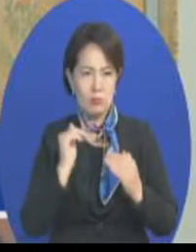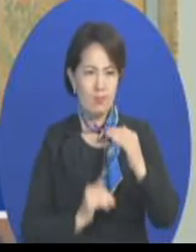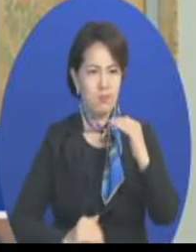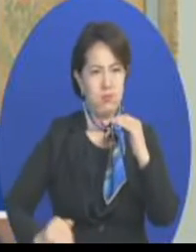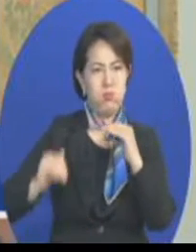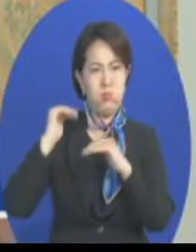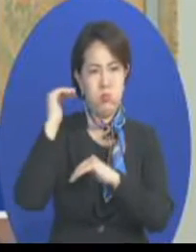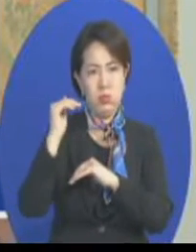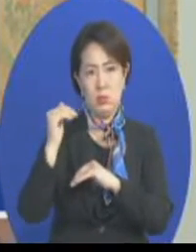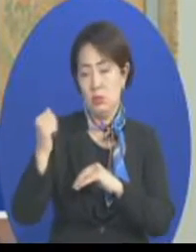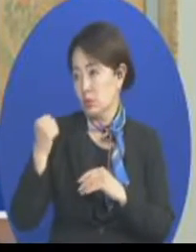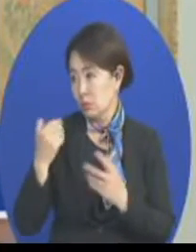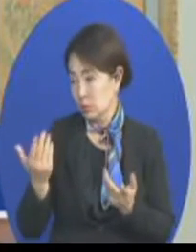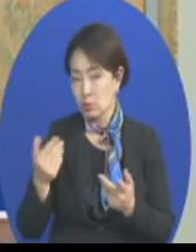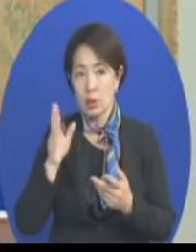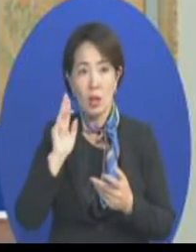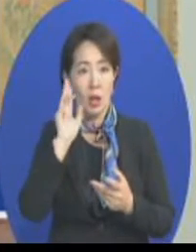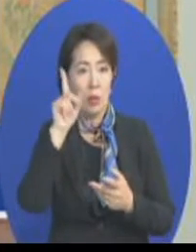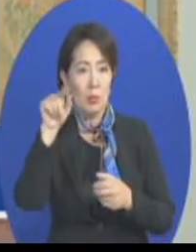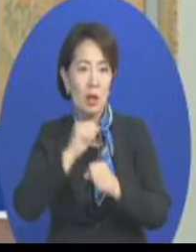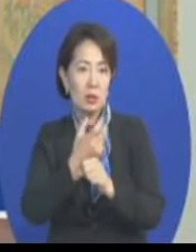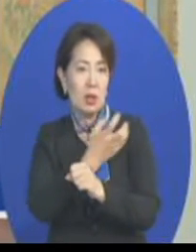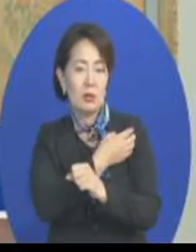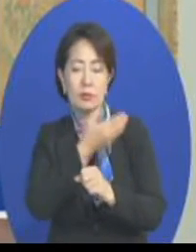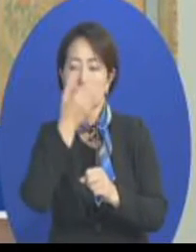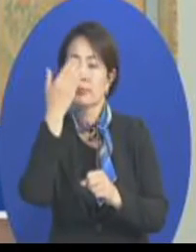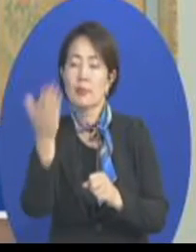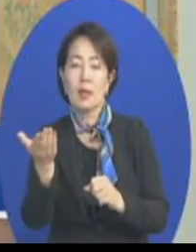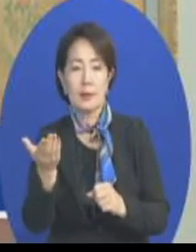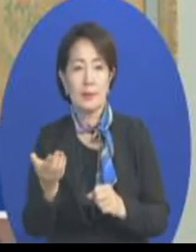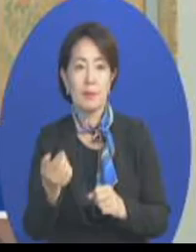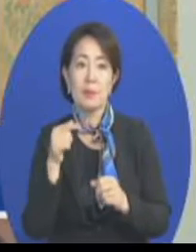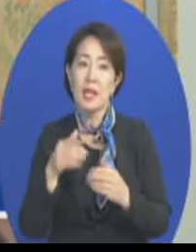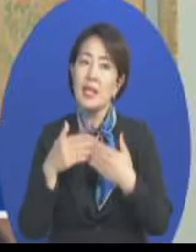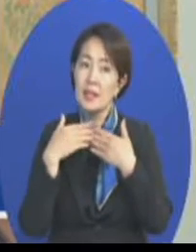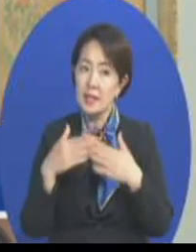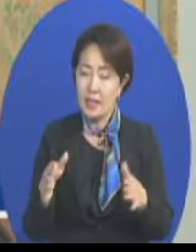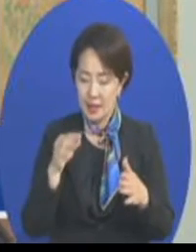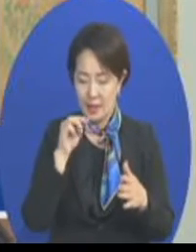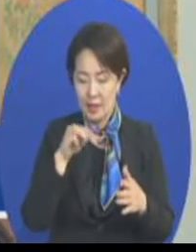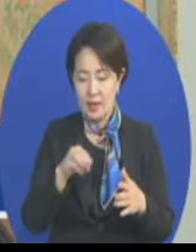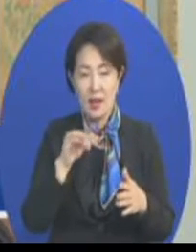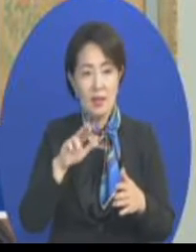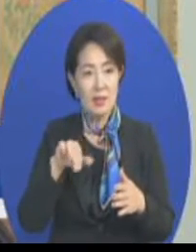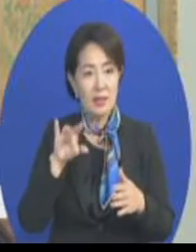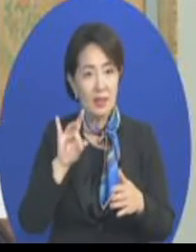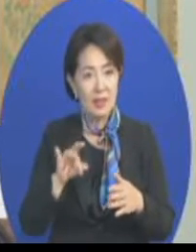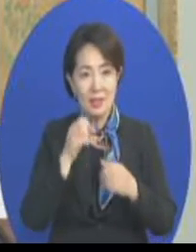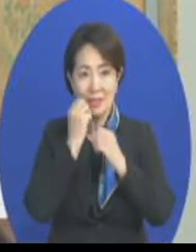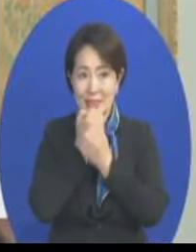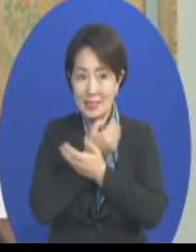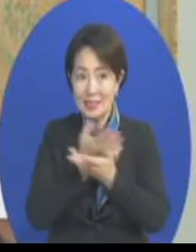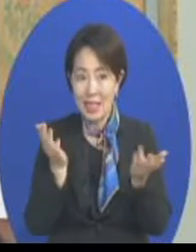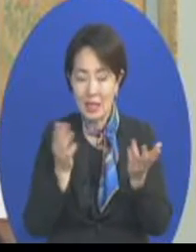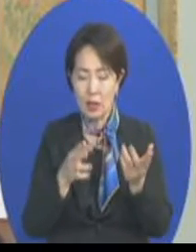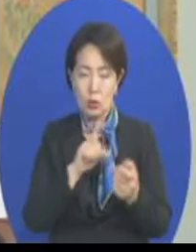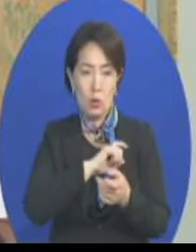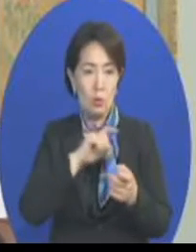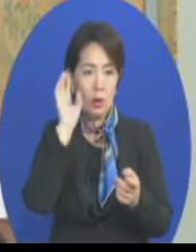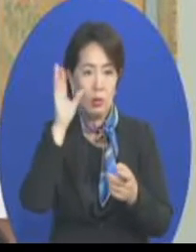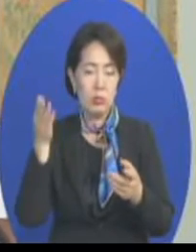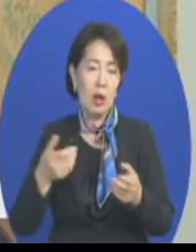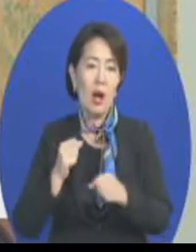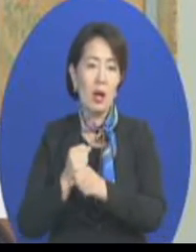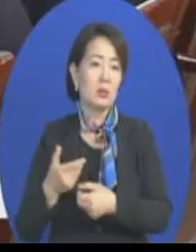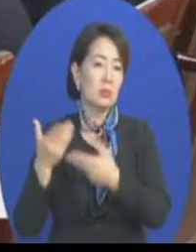түвшинд очсон. Тэгэхээр энэ компаниудаа үүрэг хариуцлага нэгтгүүлээд нээлттэй тендер сонгон шалгуултын зарлаад тэгээд тэр хувийн